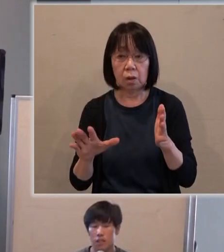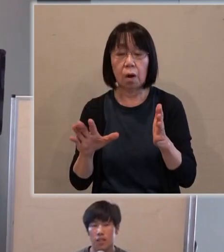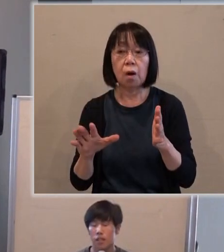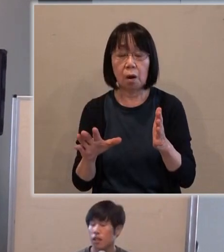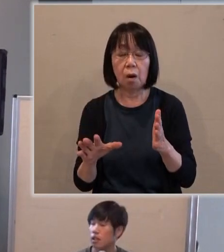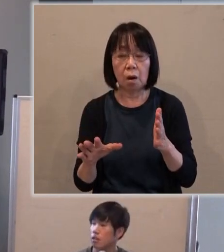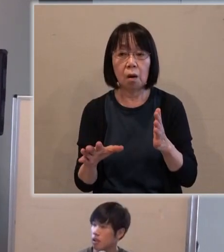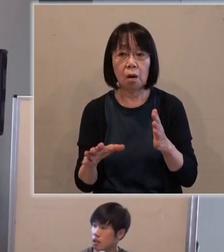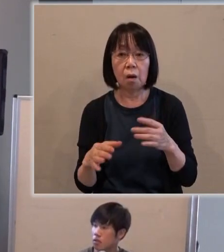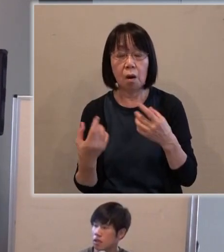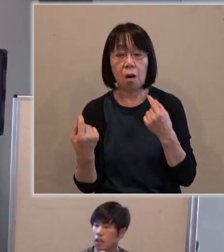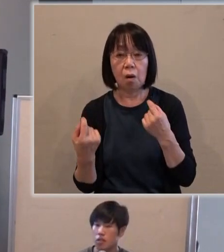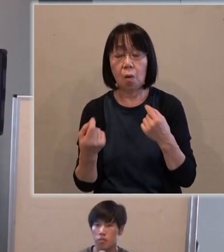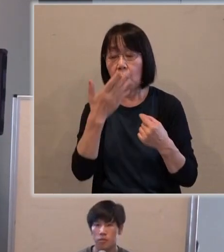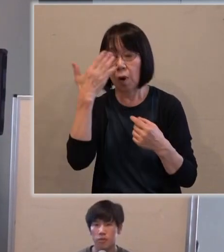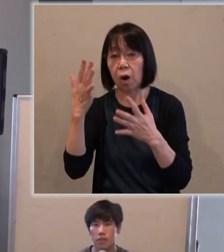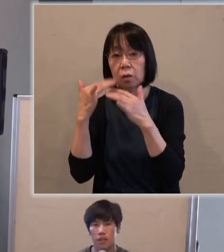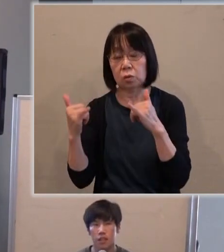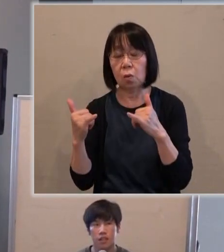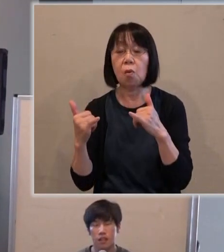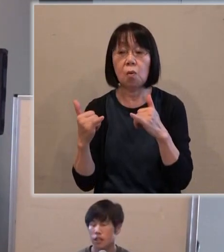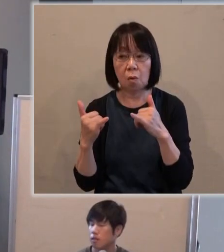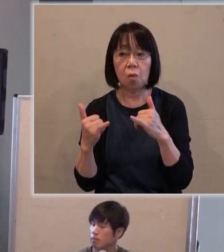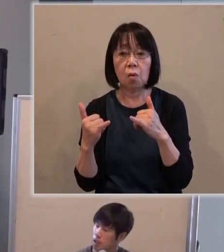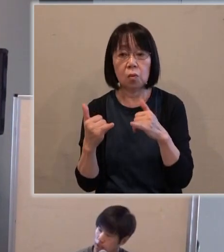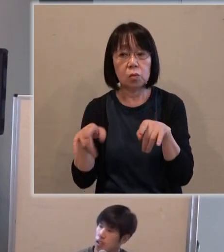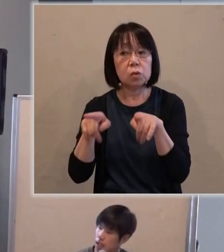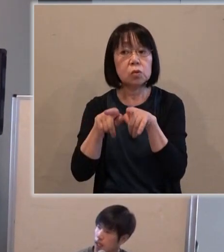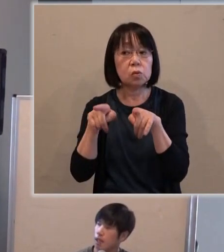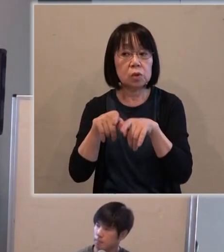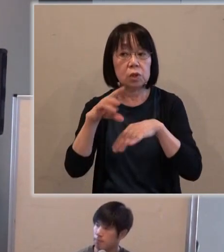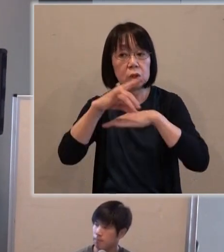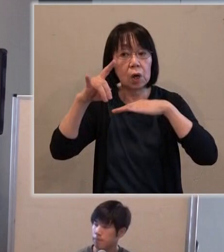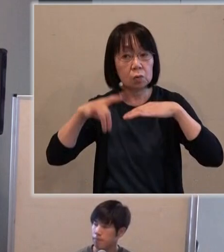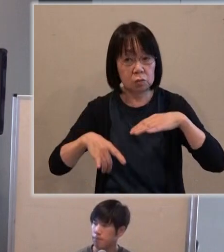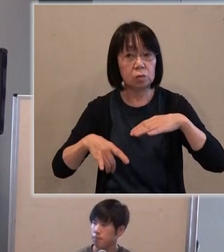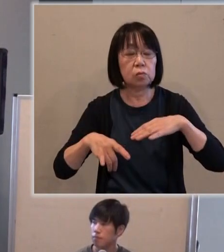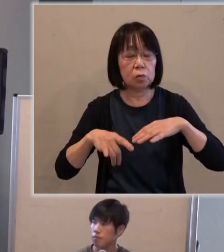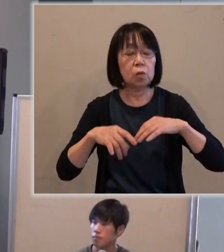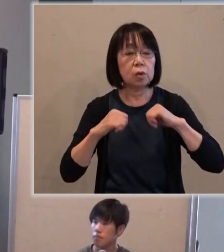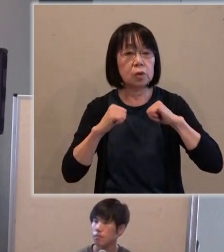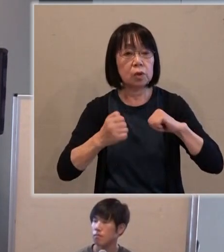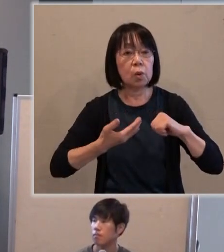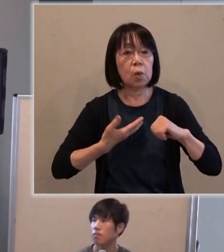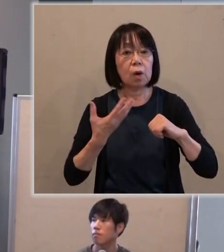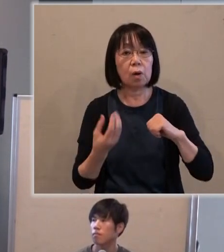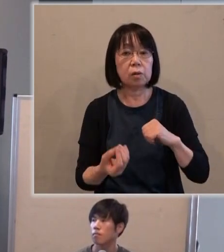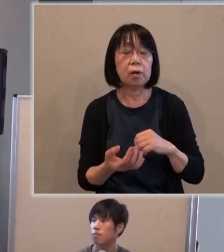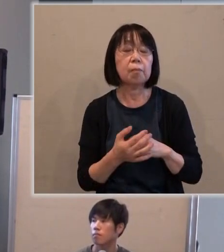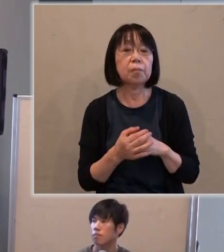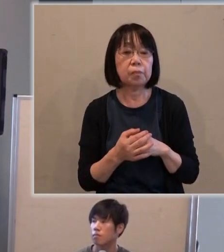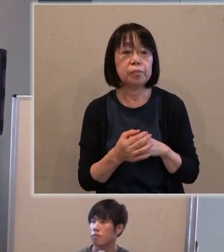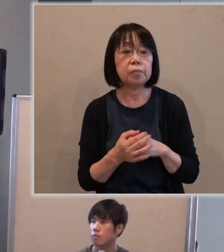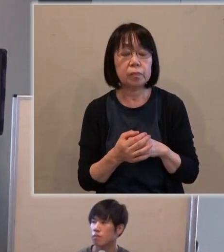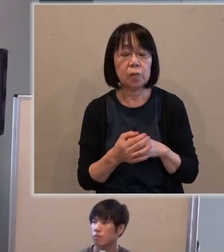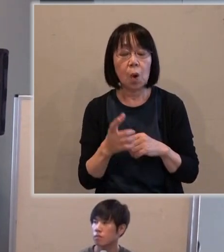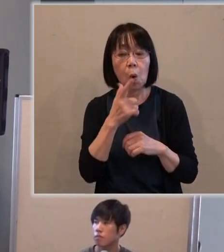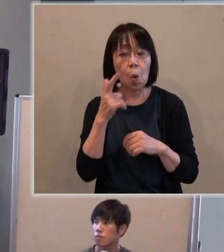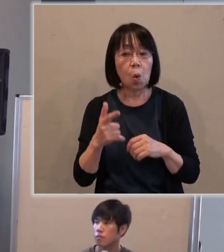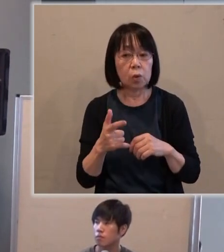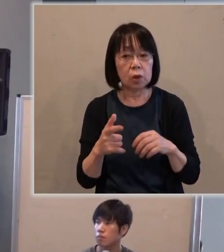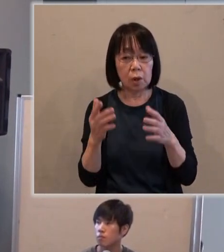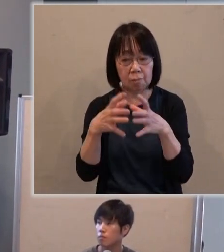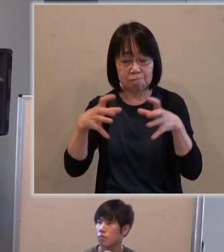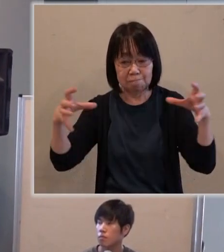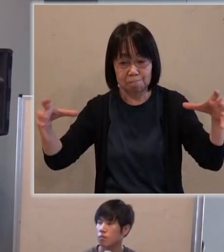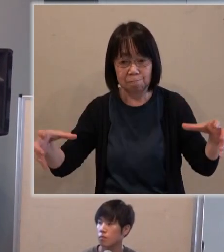に打たせていただいたりとか、そういう企画の部分はさせていただきましたね。 これだけの大きな規模の取り組みをどうやって